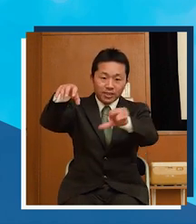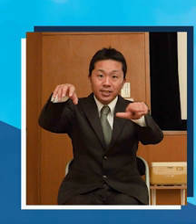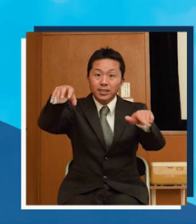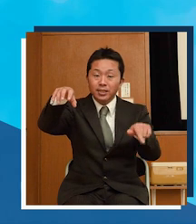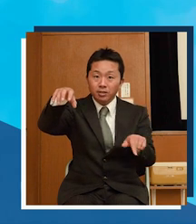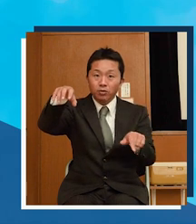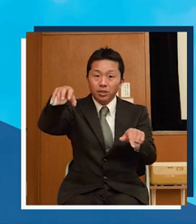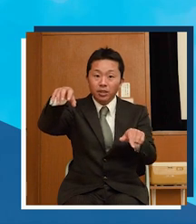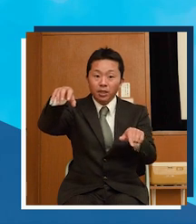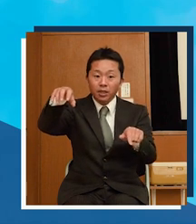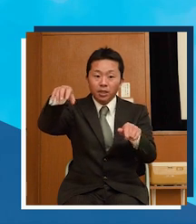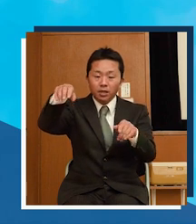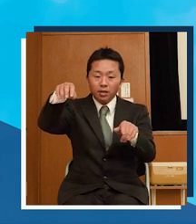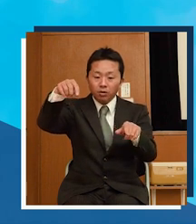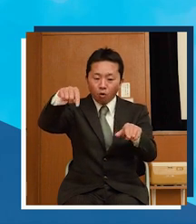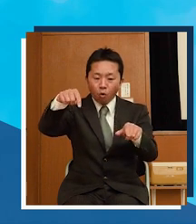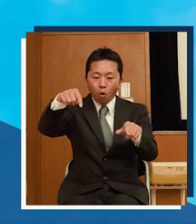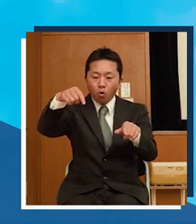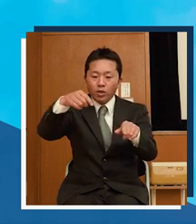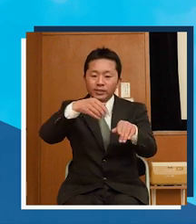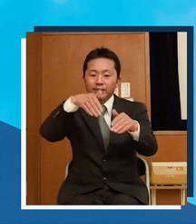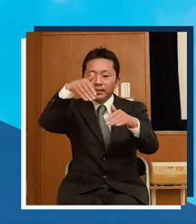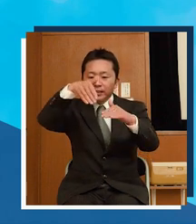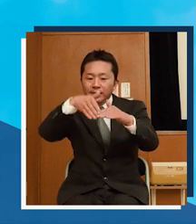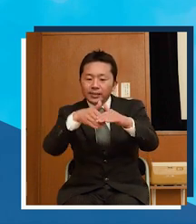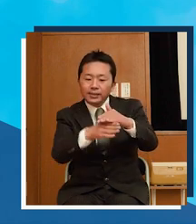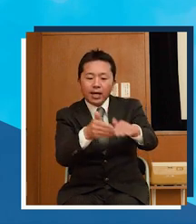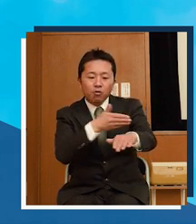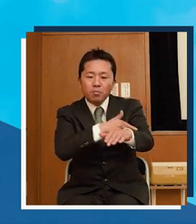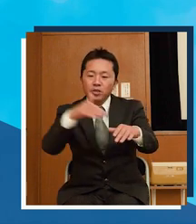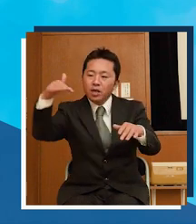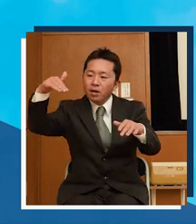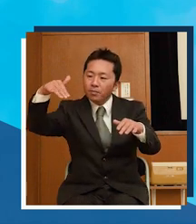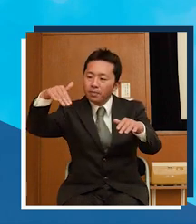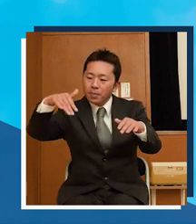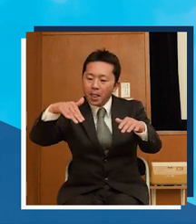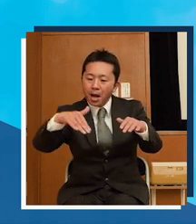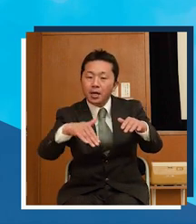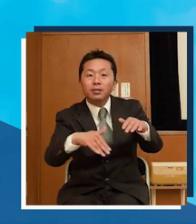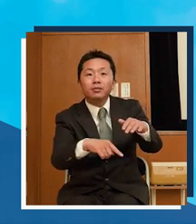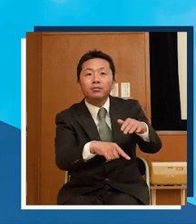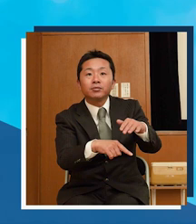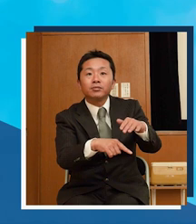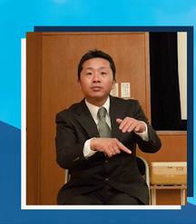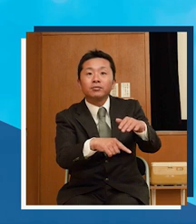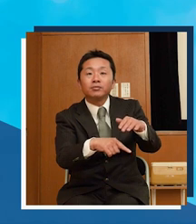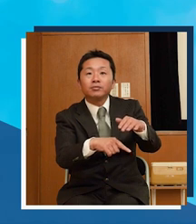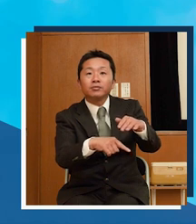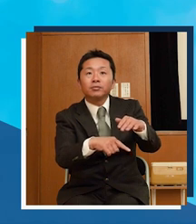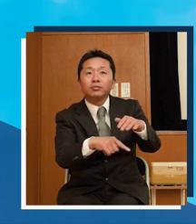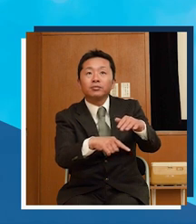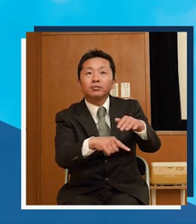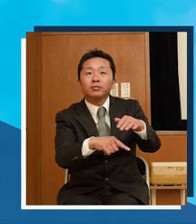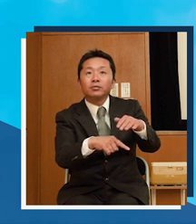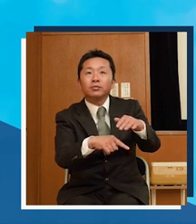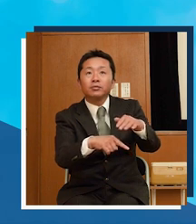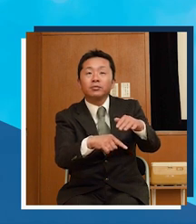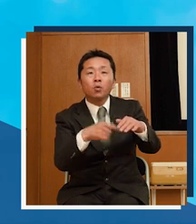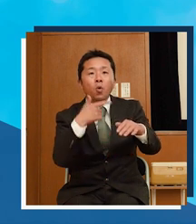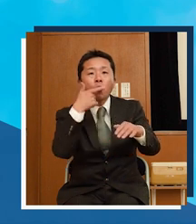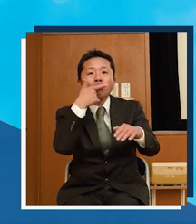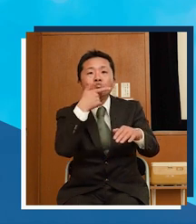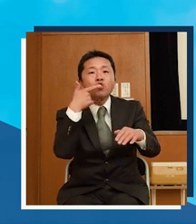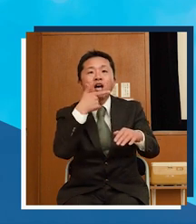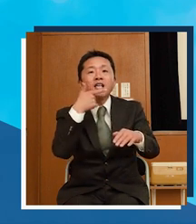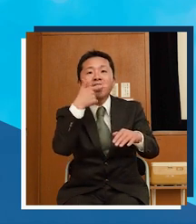不満基地の地下に流れている水脈の水が流れていきますそれがこのスライドを見た左側に紫の